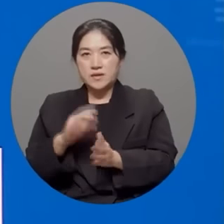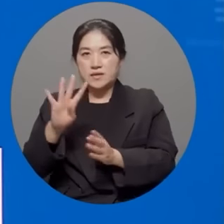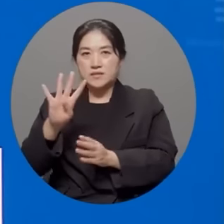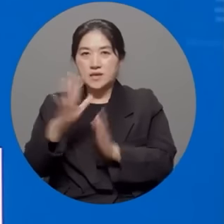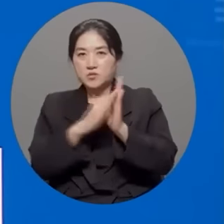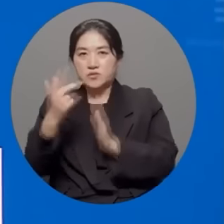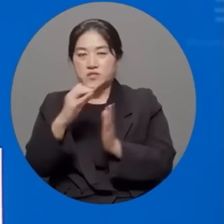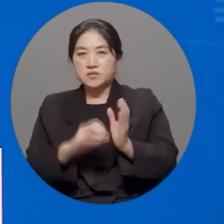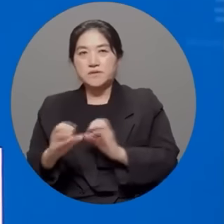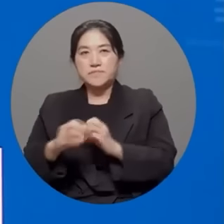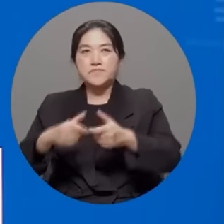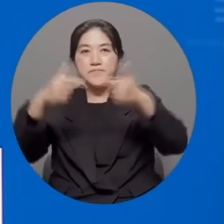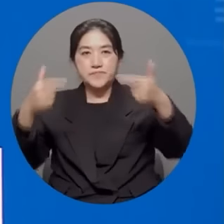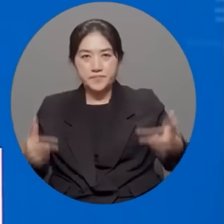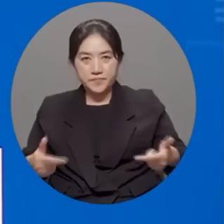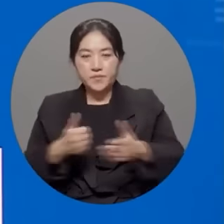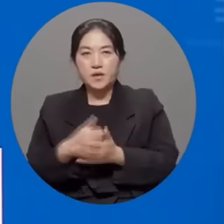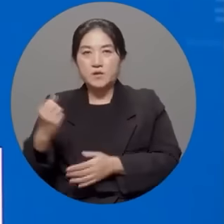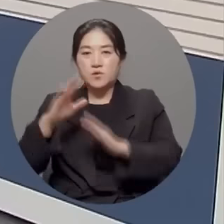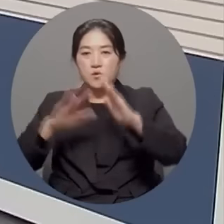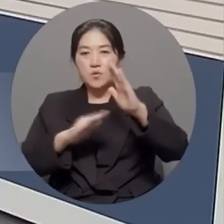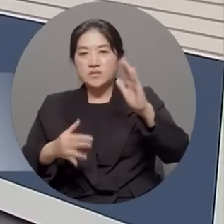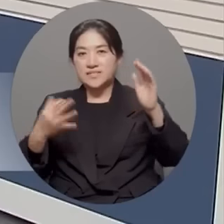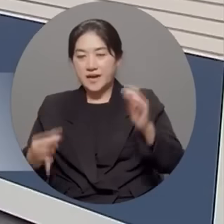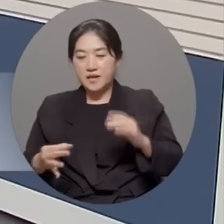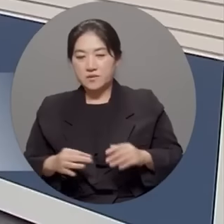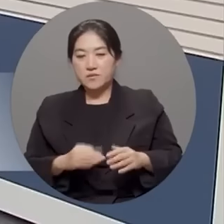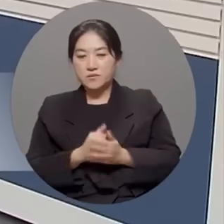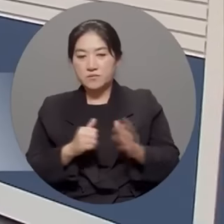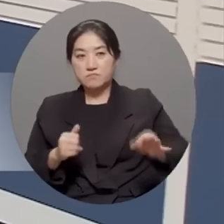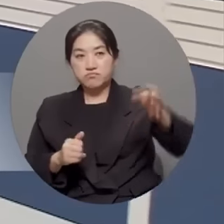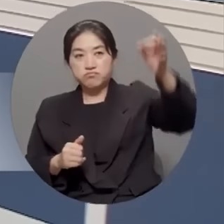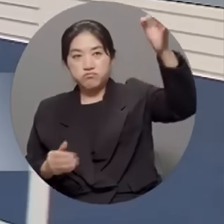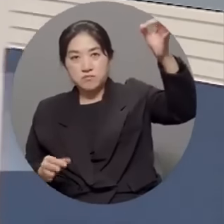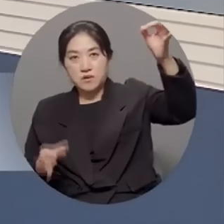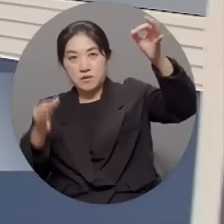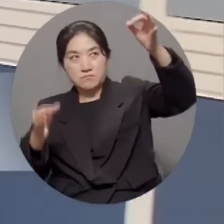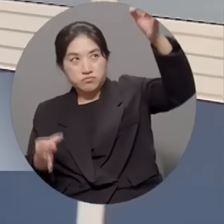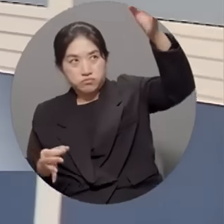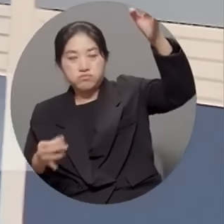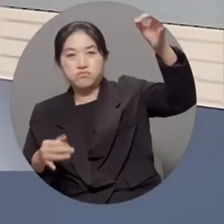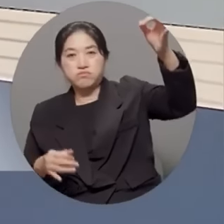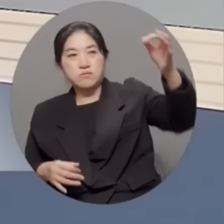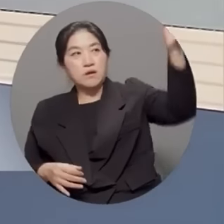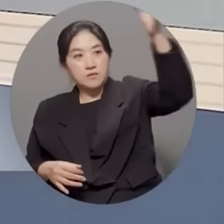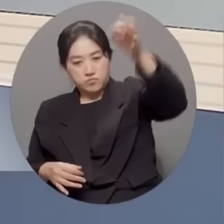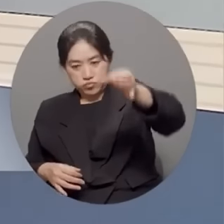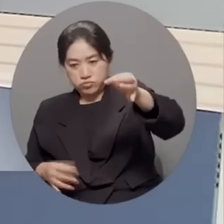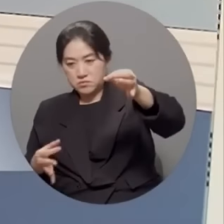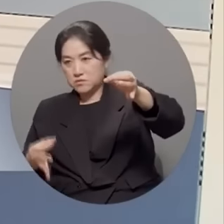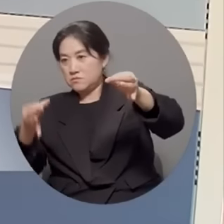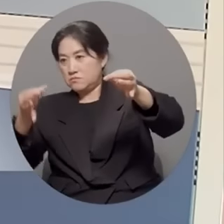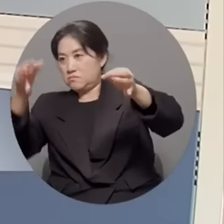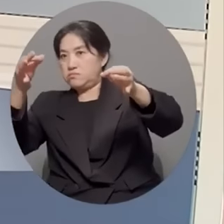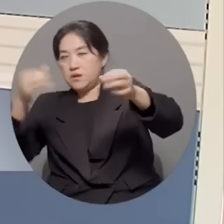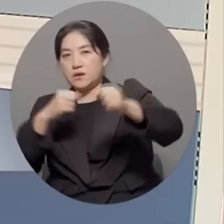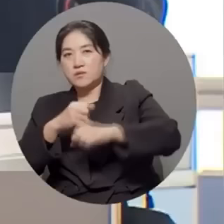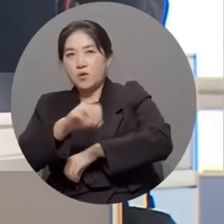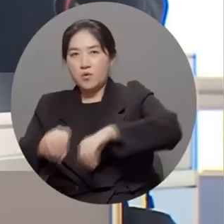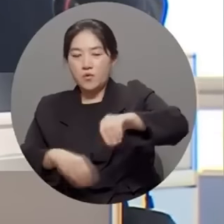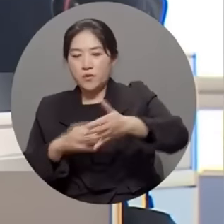7천억원 증가했습니다 또 공시 가격이 시세 변화를 반영하지 못하면서 시세는 떨어졌는데 공시 가격은 올라